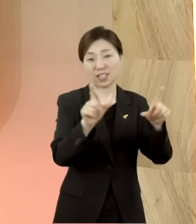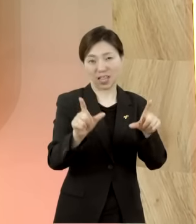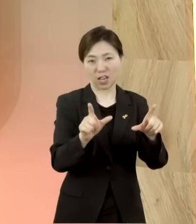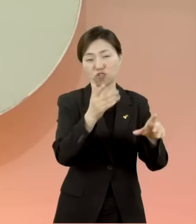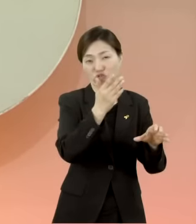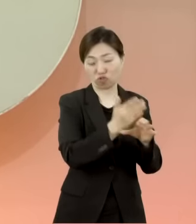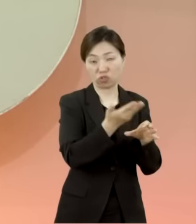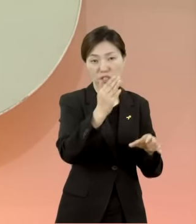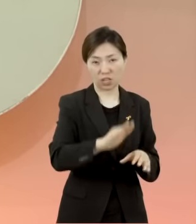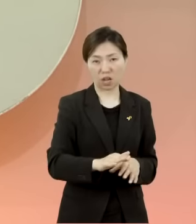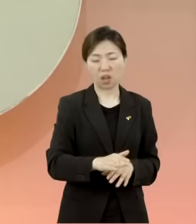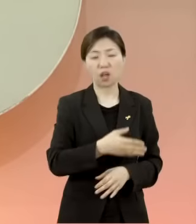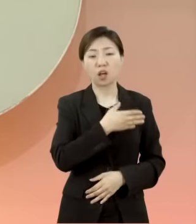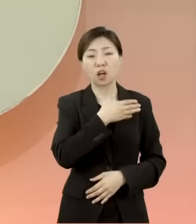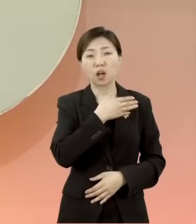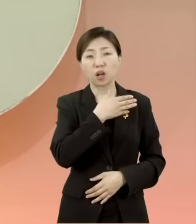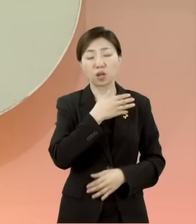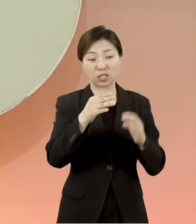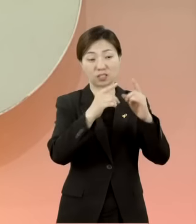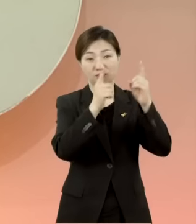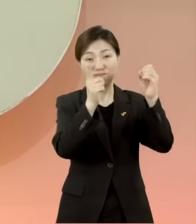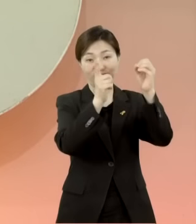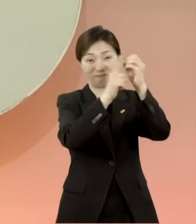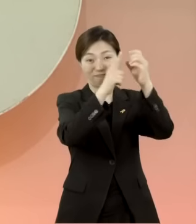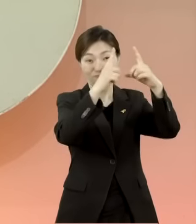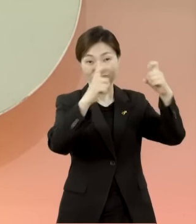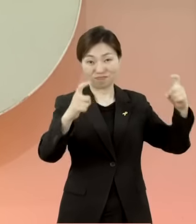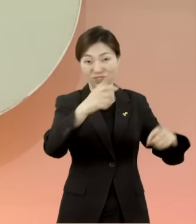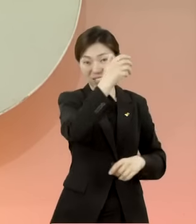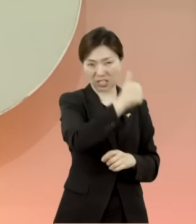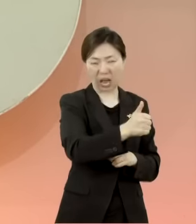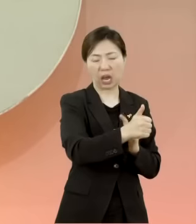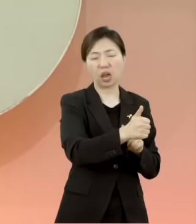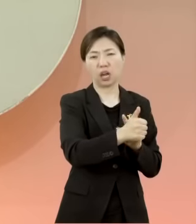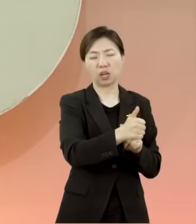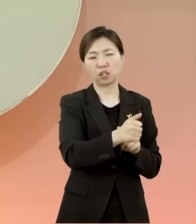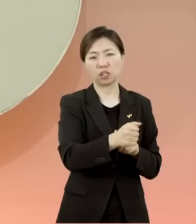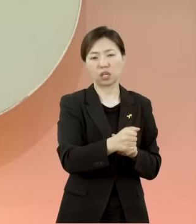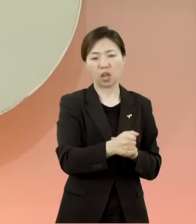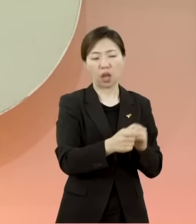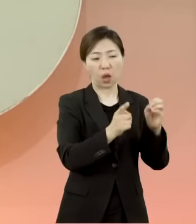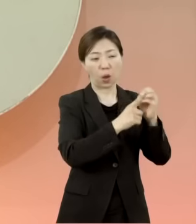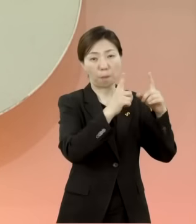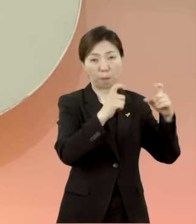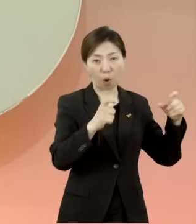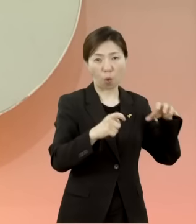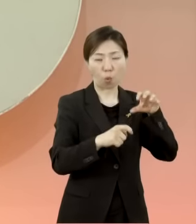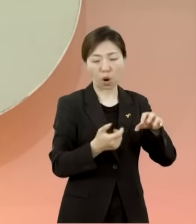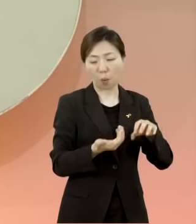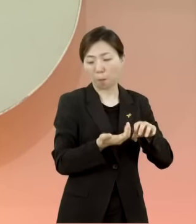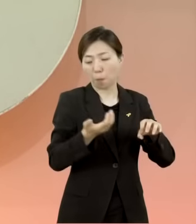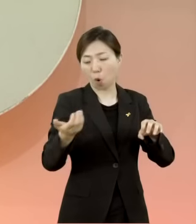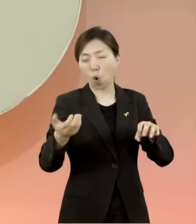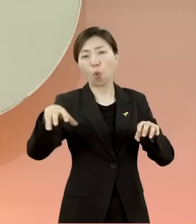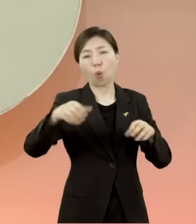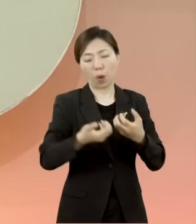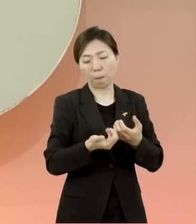있었는데 이제 노스님이 주지스님은 조금 이렇게 당 좀 멀리 떨어진 별에